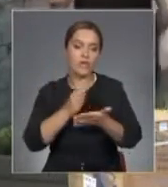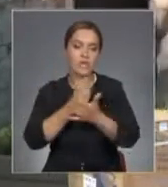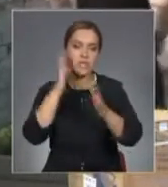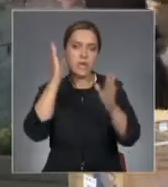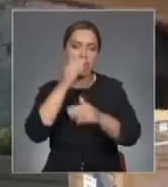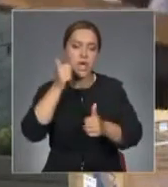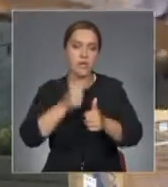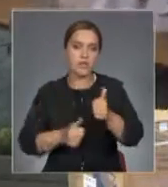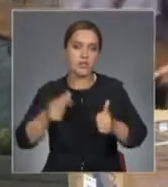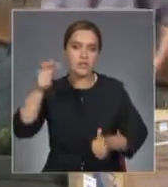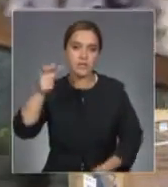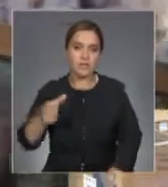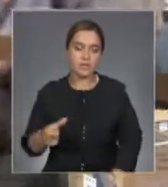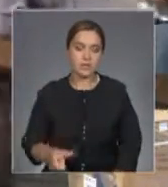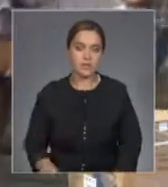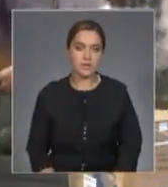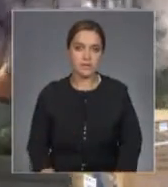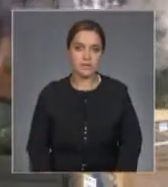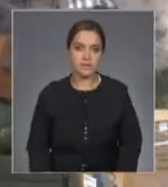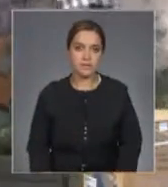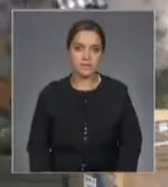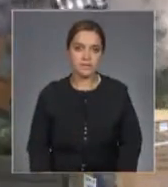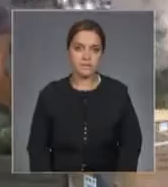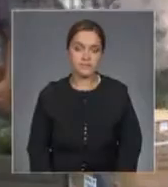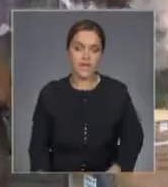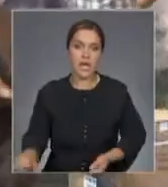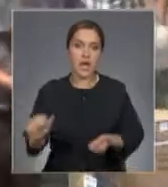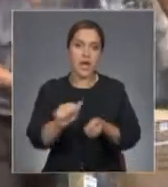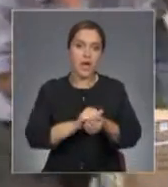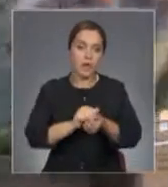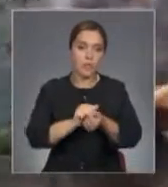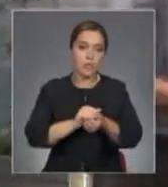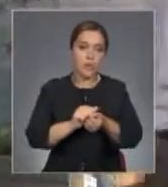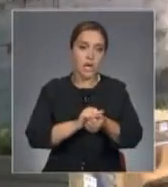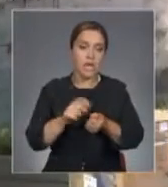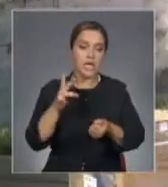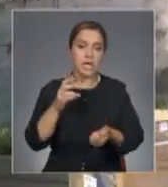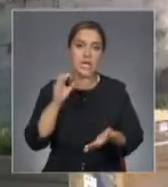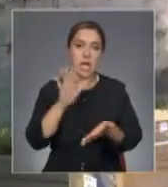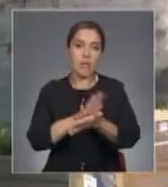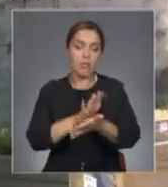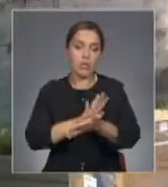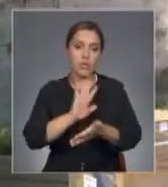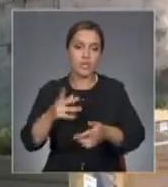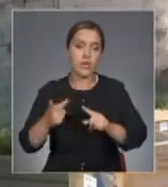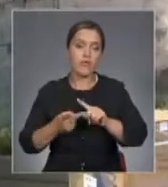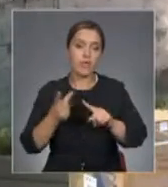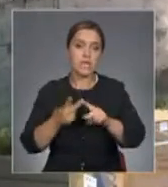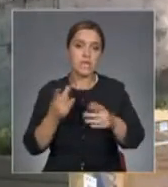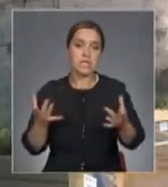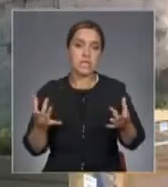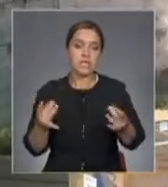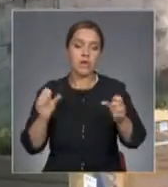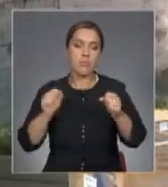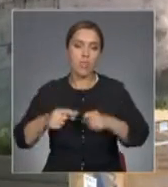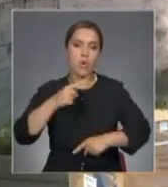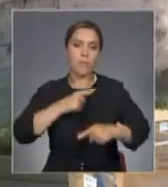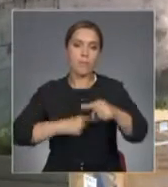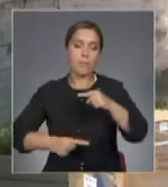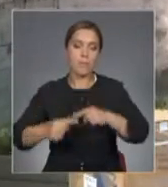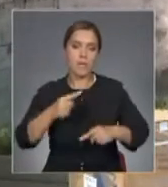каждого человека. Потому что макулатура – это не мусор, это вторичное сырье, которое может